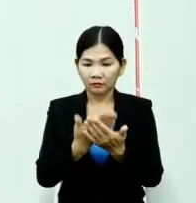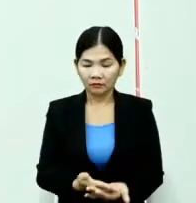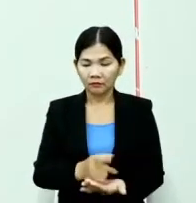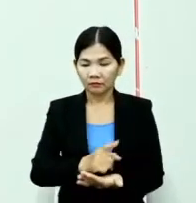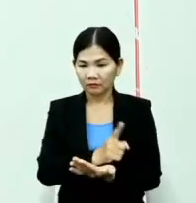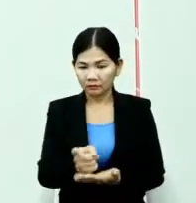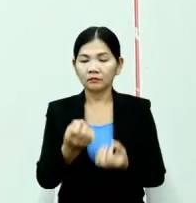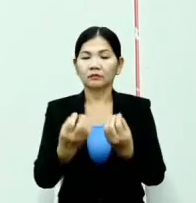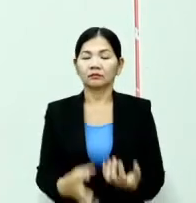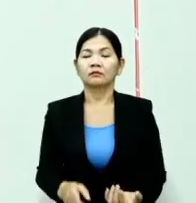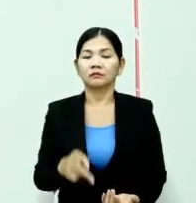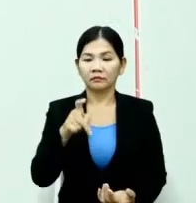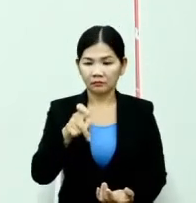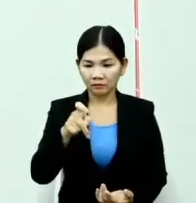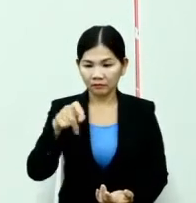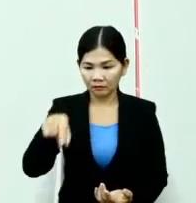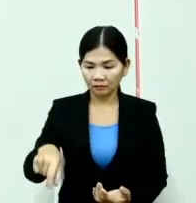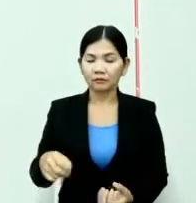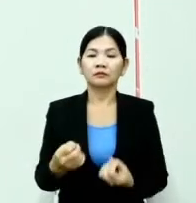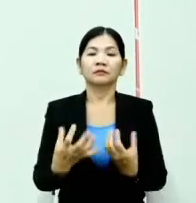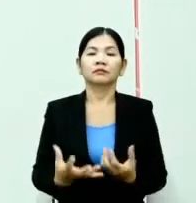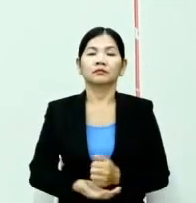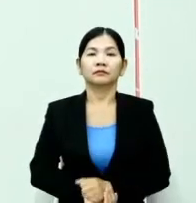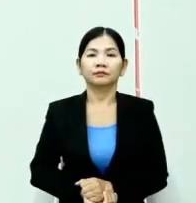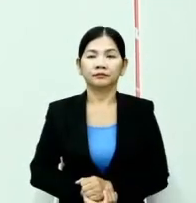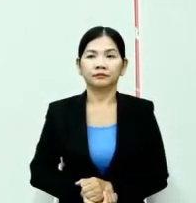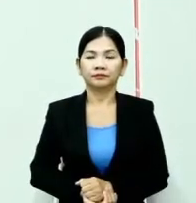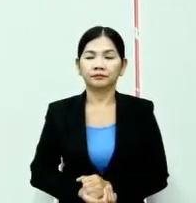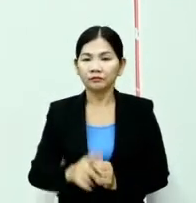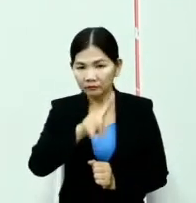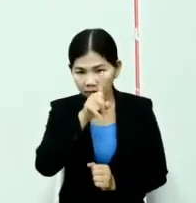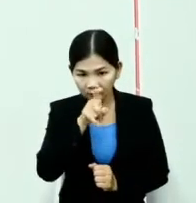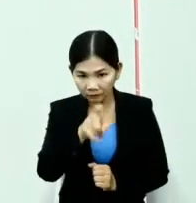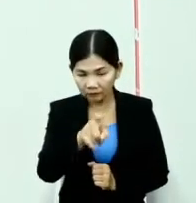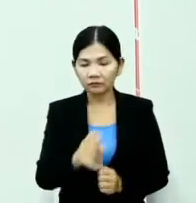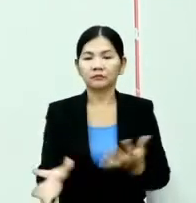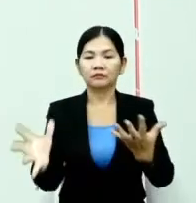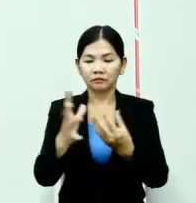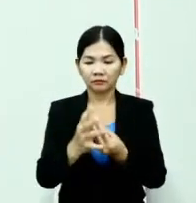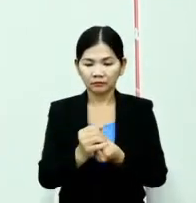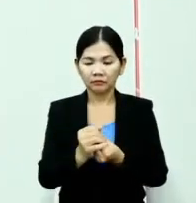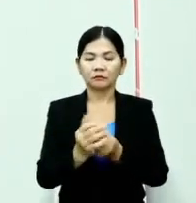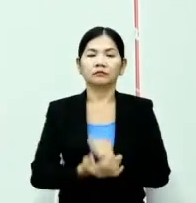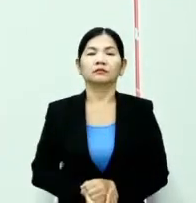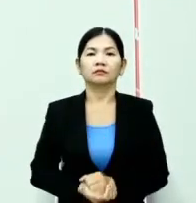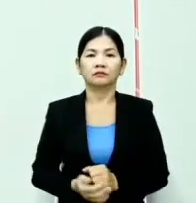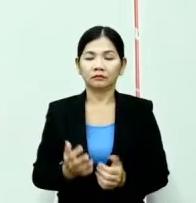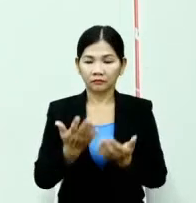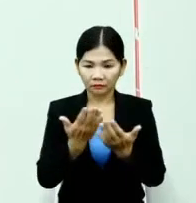ហែលប៉ុន្មានគីឡូក្រាមទៀតចាអញ្ចឹងអ្វីដែលអ្នកគ្រូសួរនេះគឺសួររកចំនួន